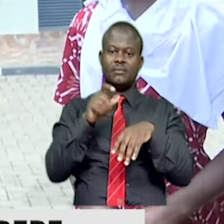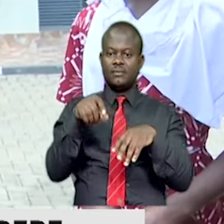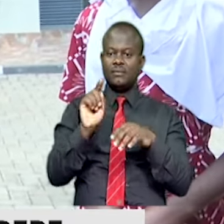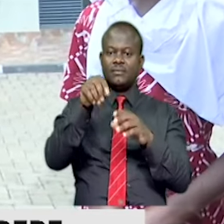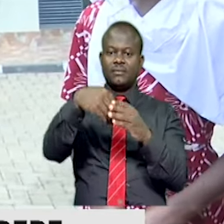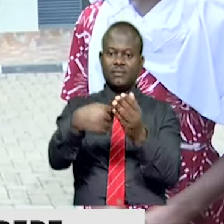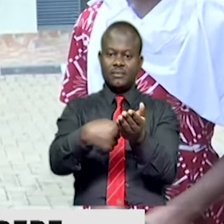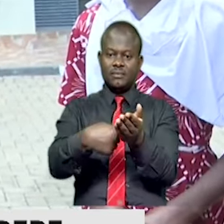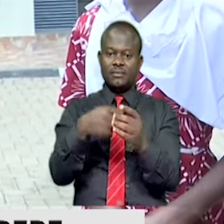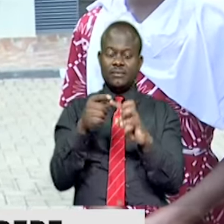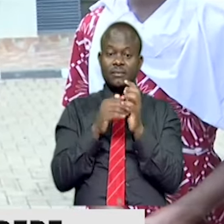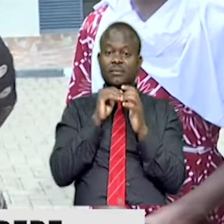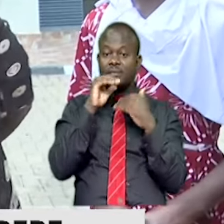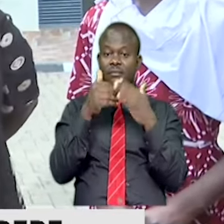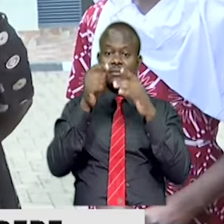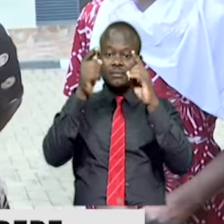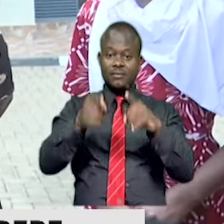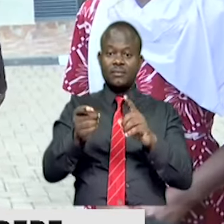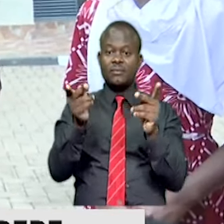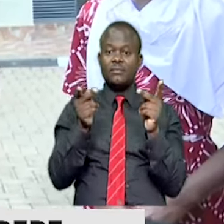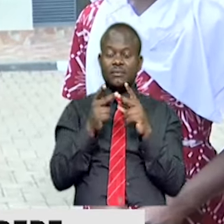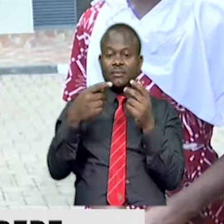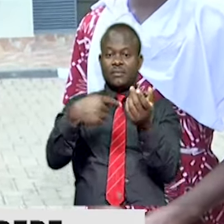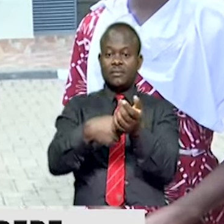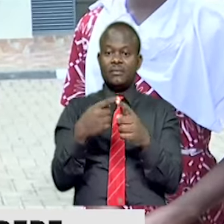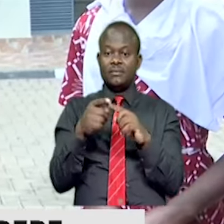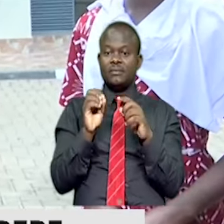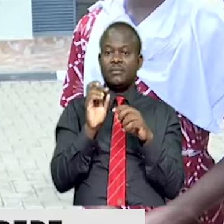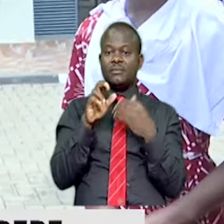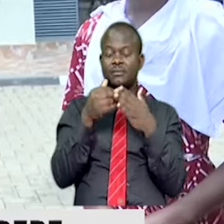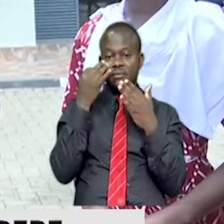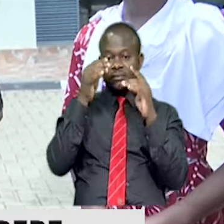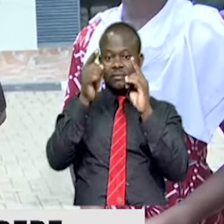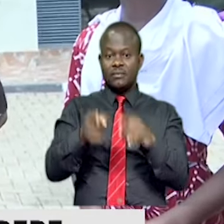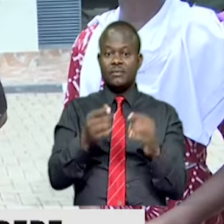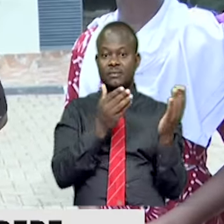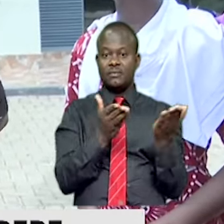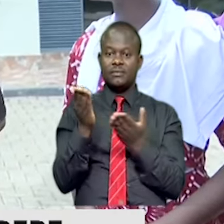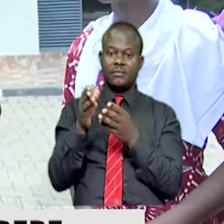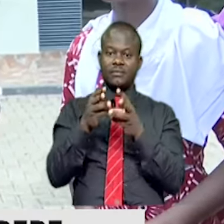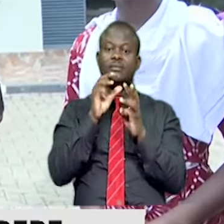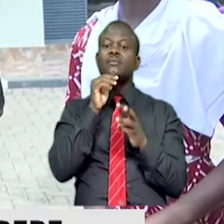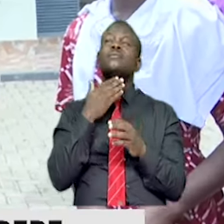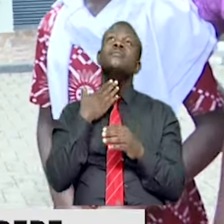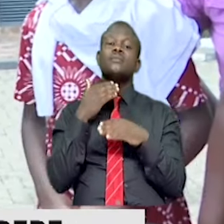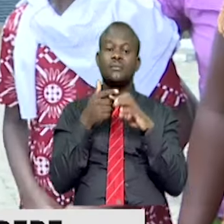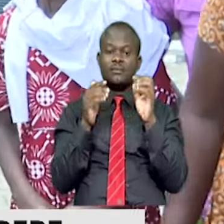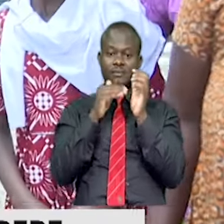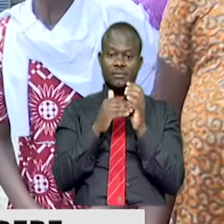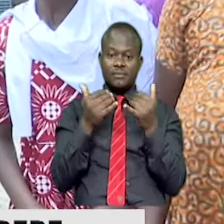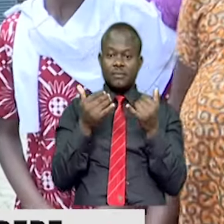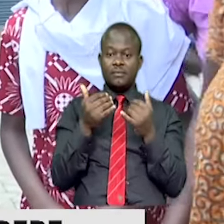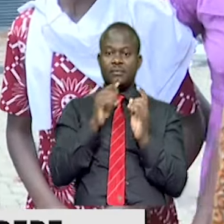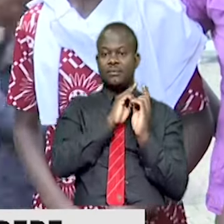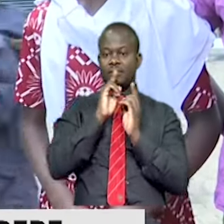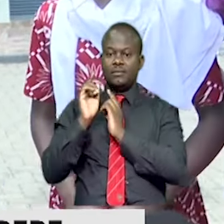kwivuza ntabe yagera aho bamuvurira cyangwa se yaba anagezeyo bakamwakira uko adashaka, ariko ingabo